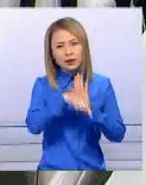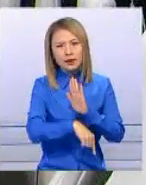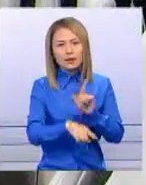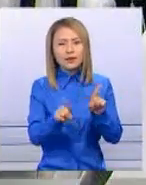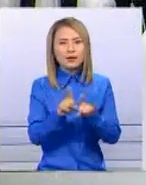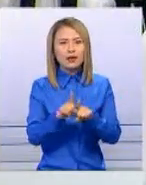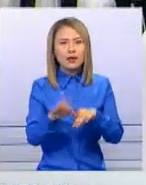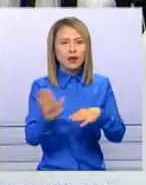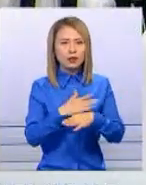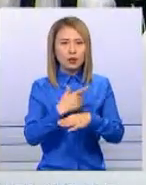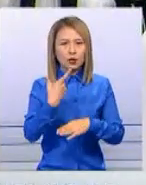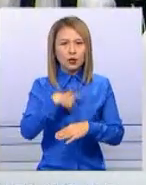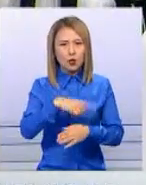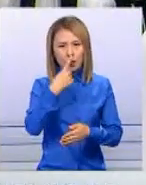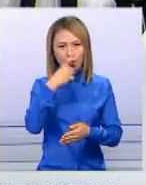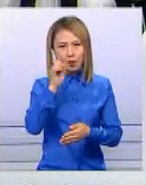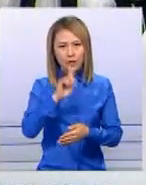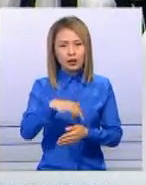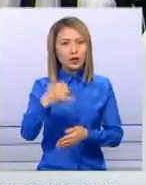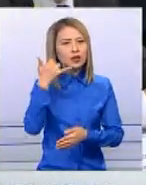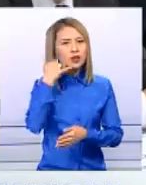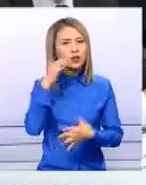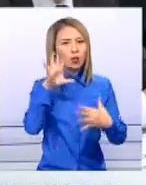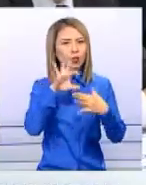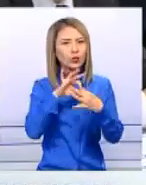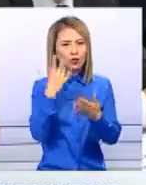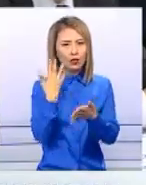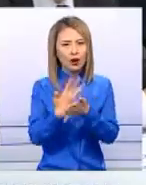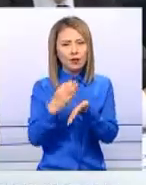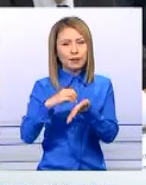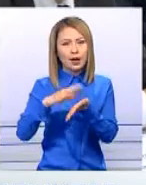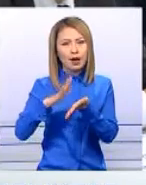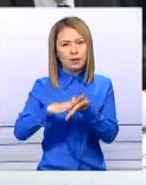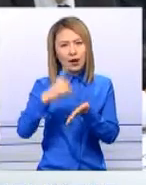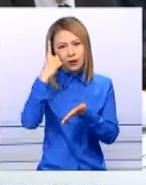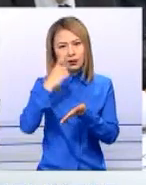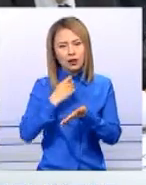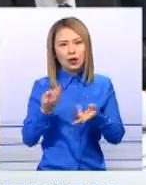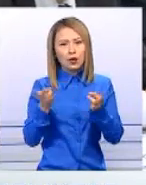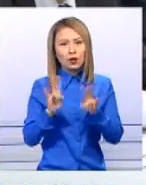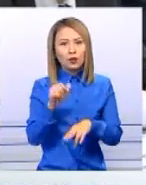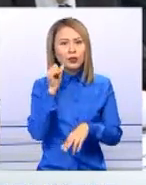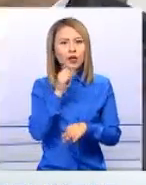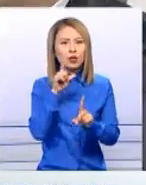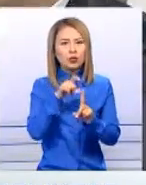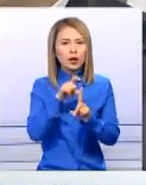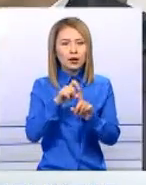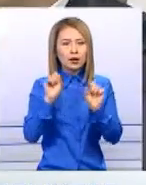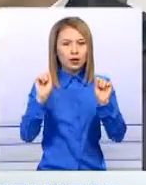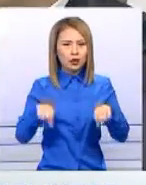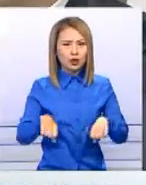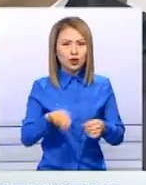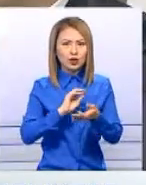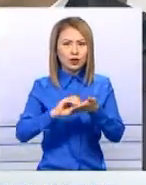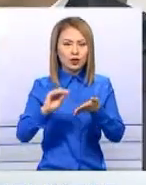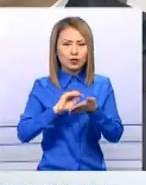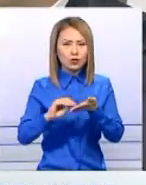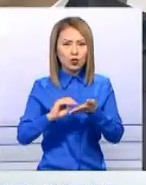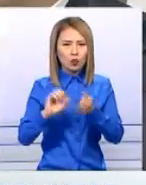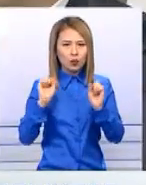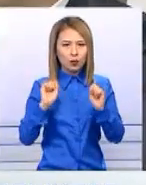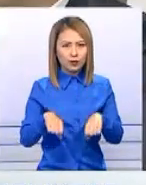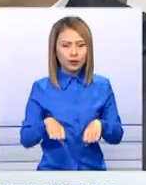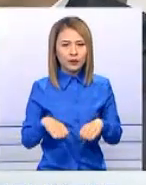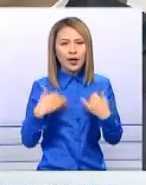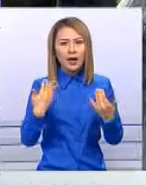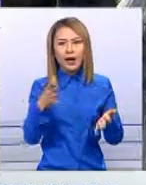қолданушы жеке сәйкестендіру номері мен байланыс телефонын көрсетіп, кейін хабарлама арқылы келген құпия сөзді теру арқылы қажетті қызметке